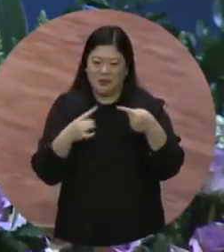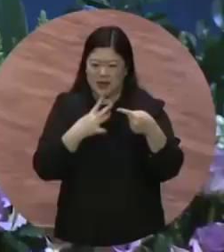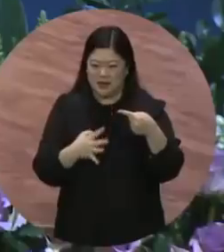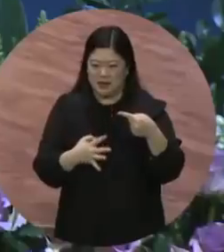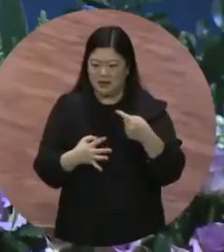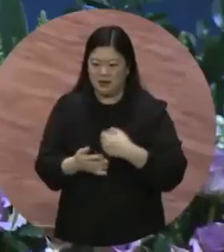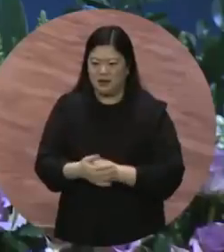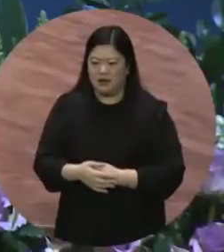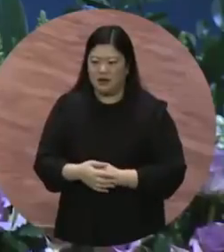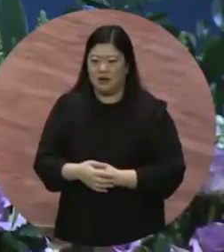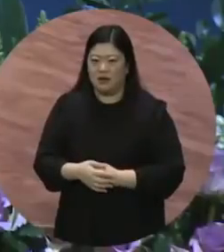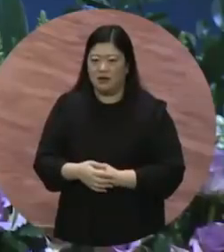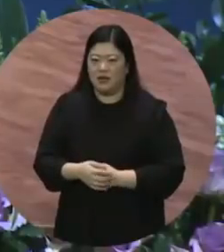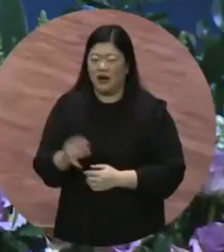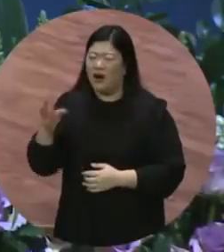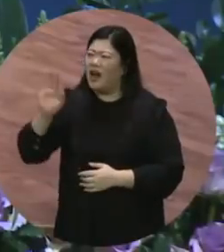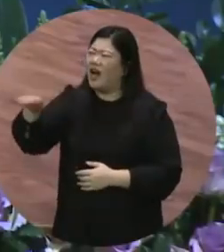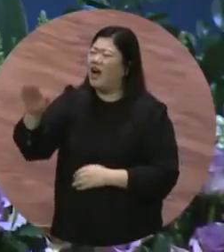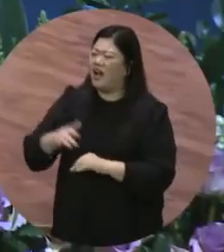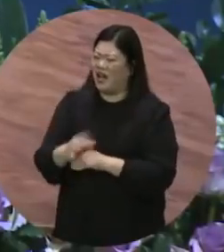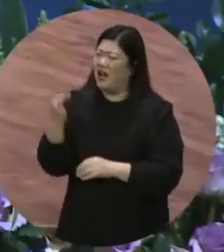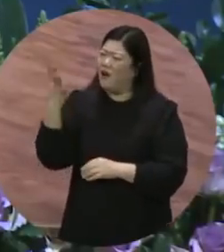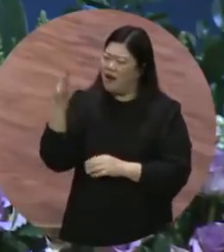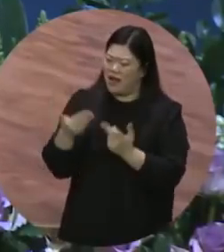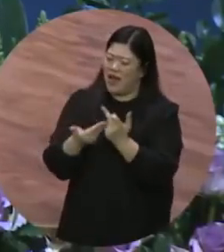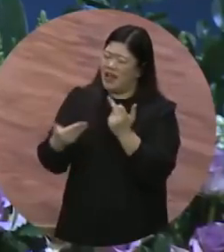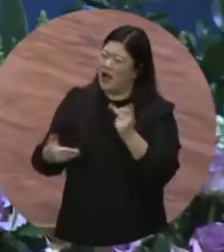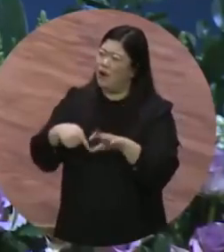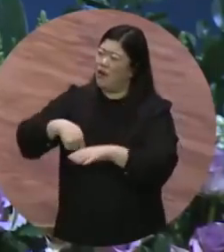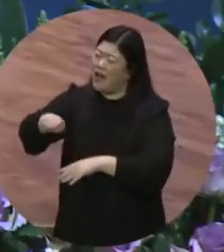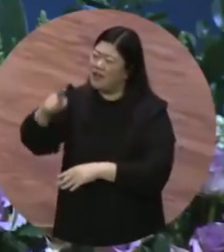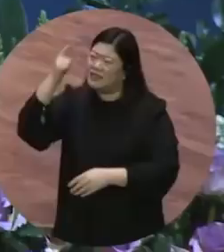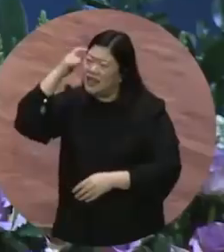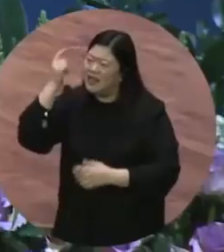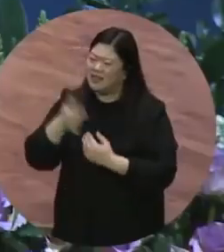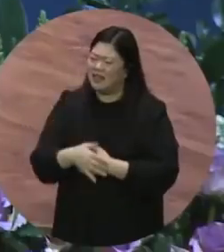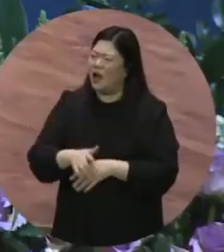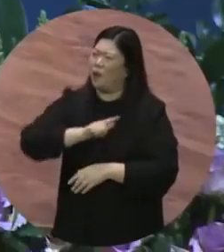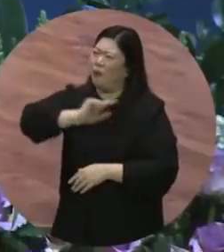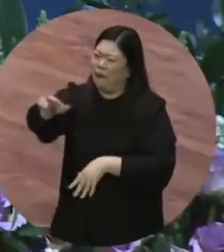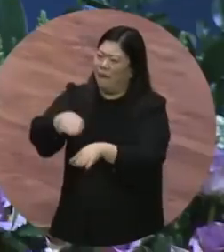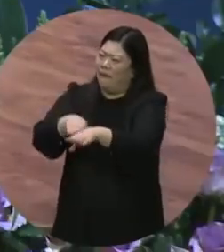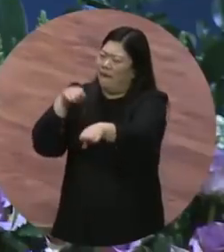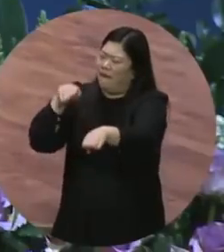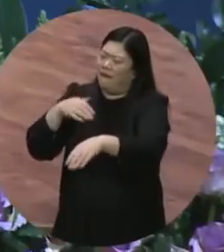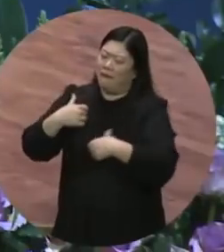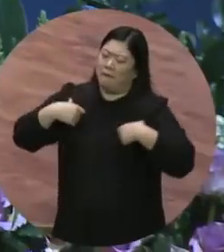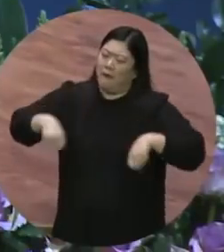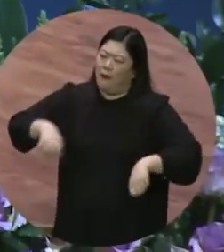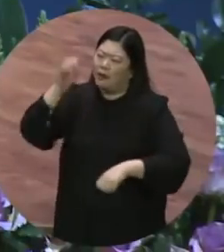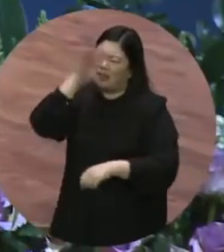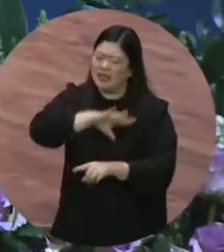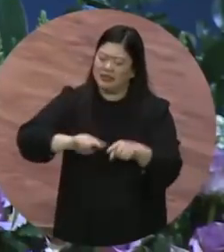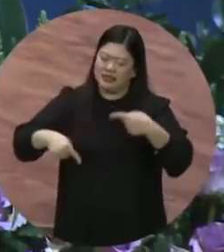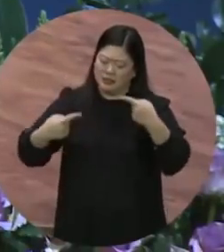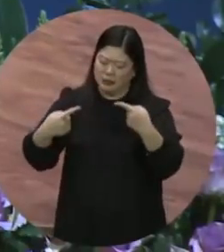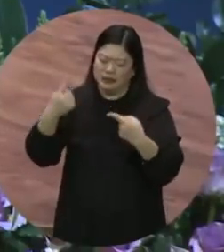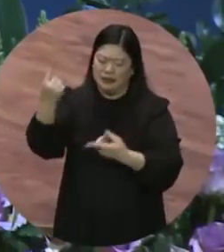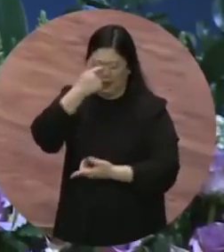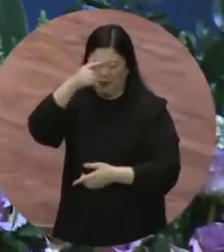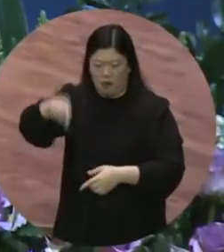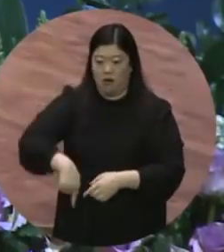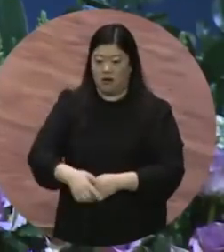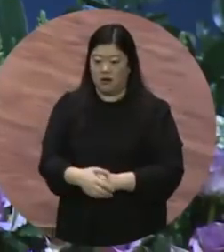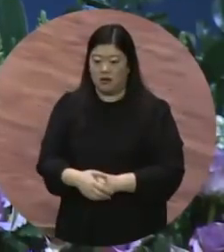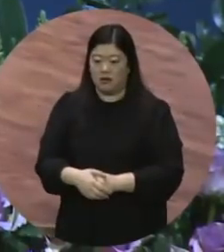가야 된다 뭐 그래서 교회 온다 근데 엘리베이터가 딱 열리자마자 그 앞에 있어요. 제가 온다는 사실을 알고 엘리베이터